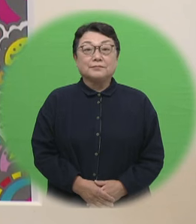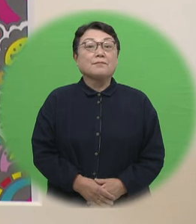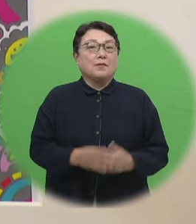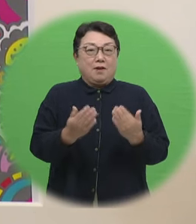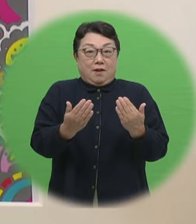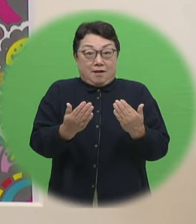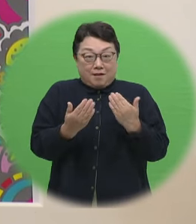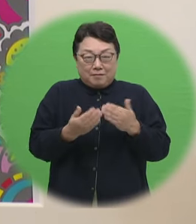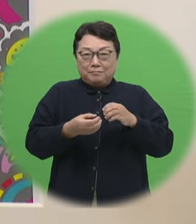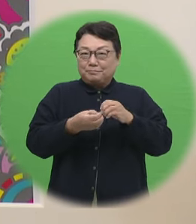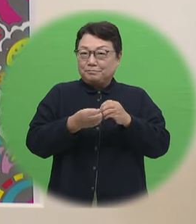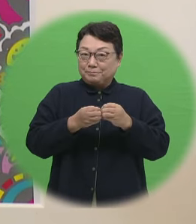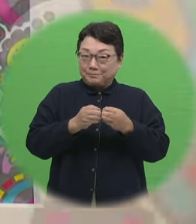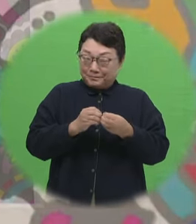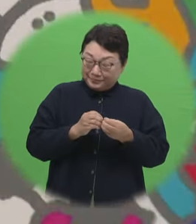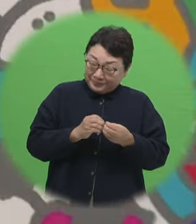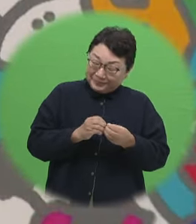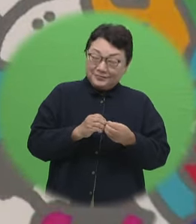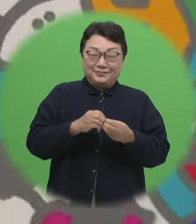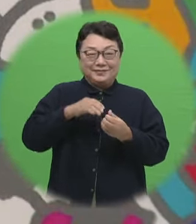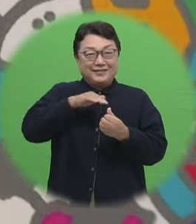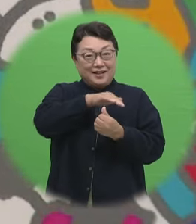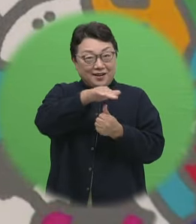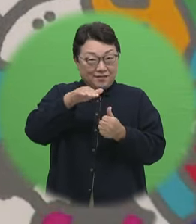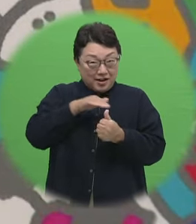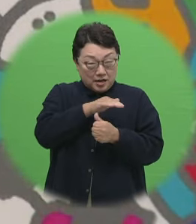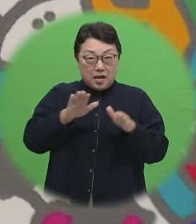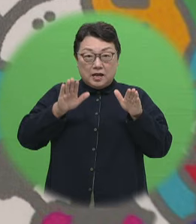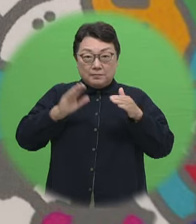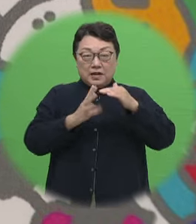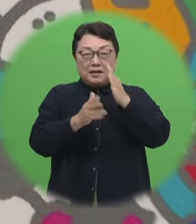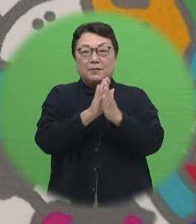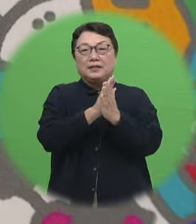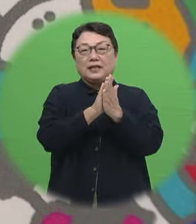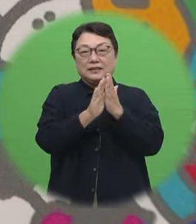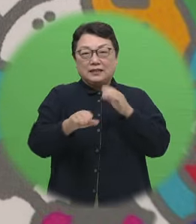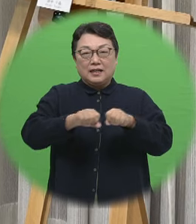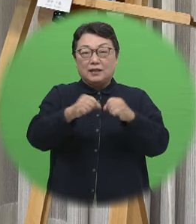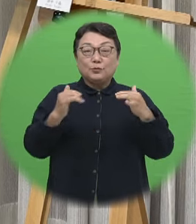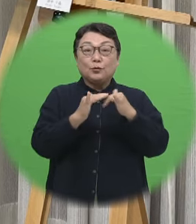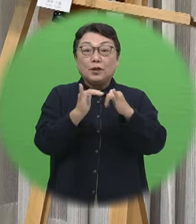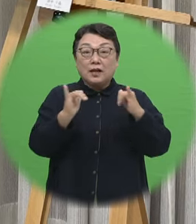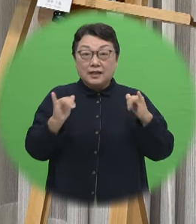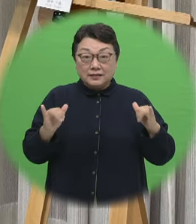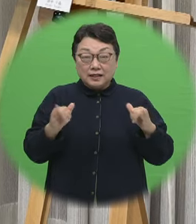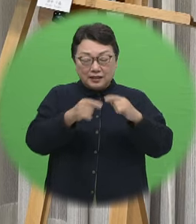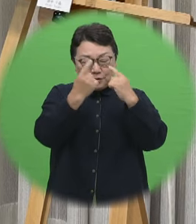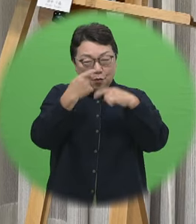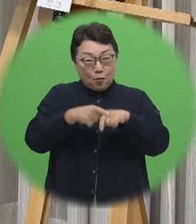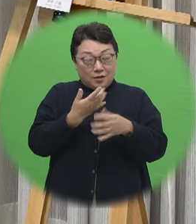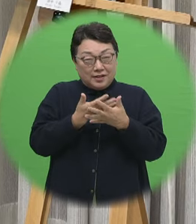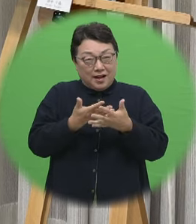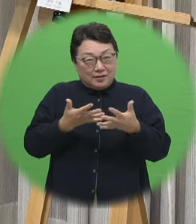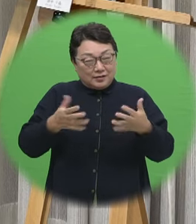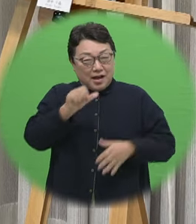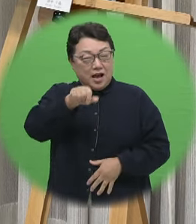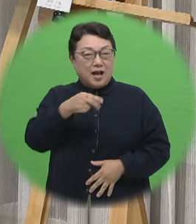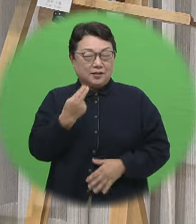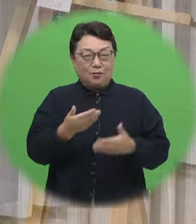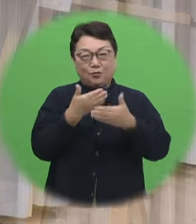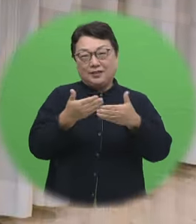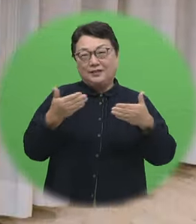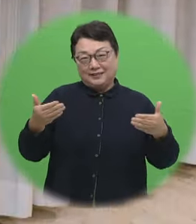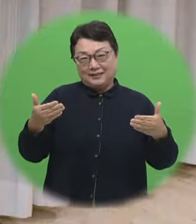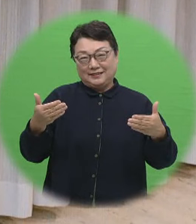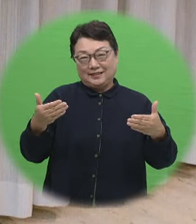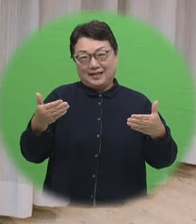ポップな色使いに可愛らしいキャラクター。現在山梨県では障害のある方々の個性あふれるアートを展示した